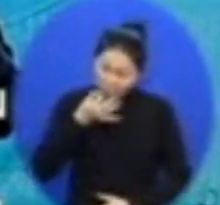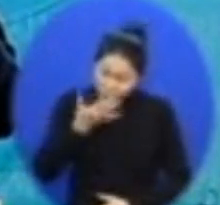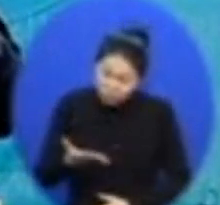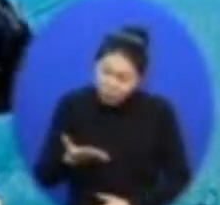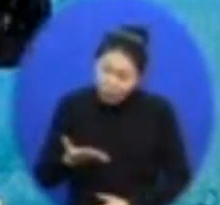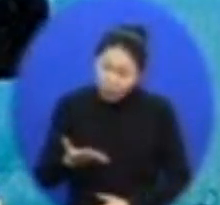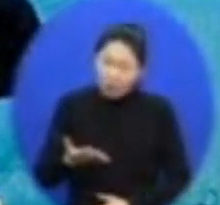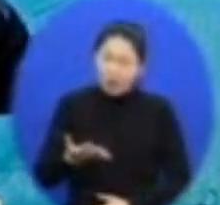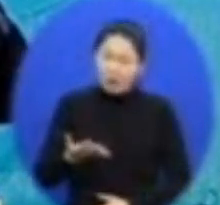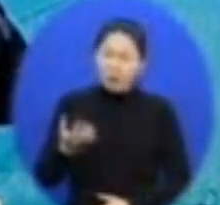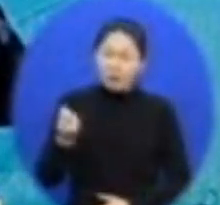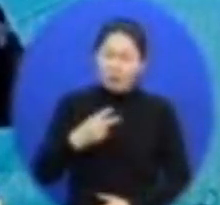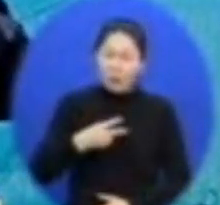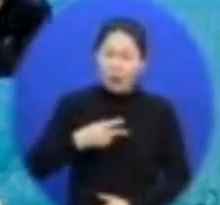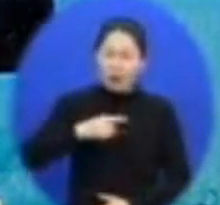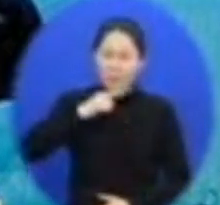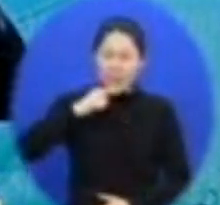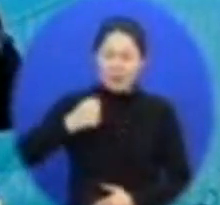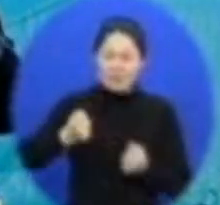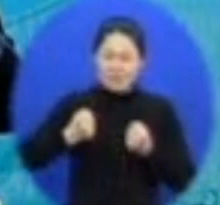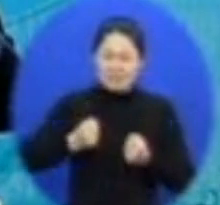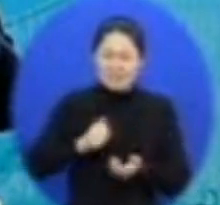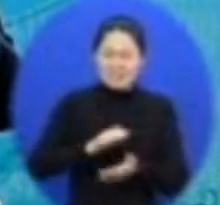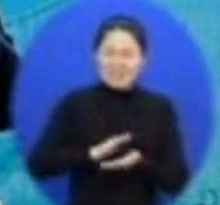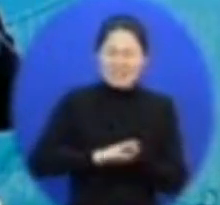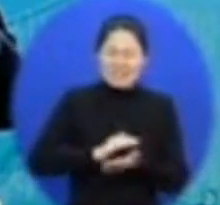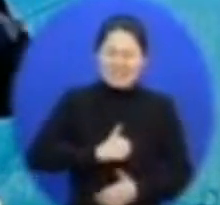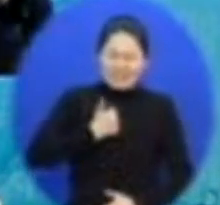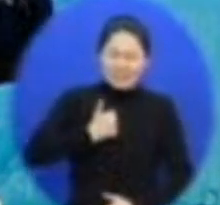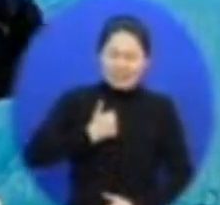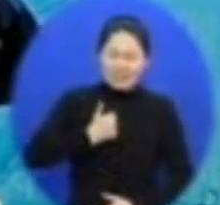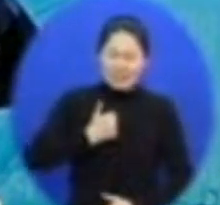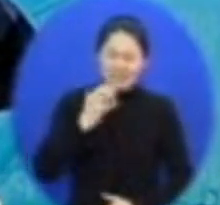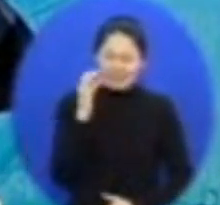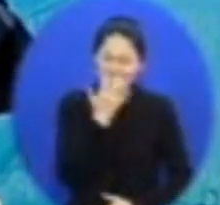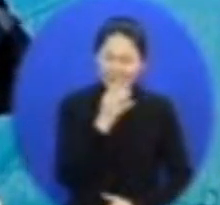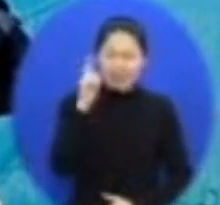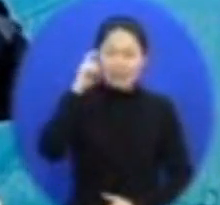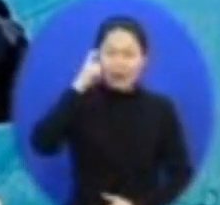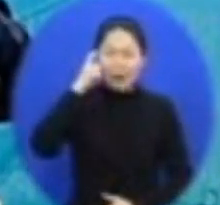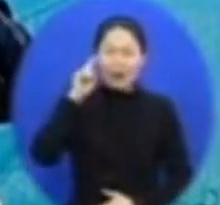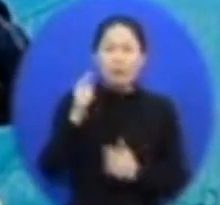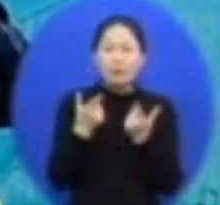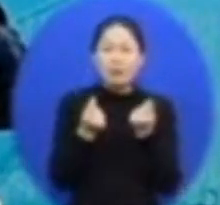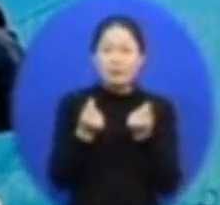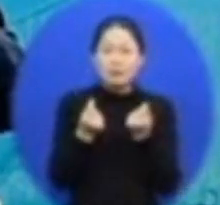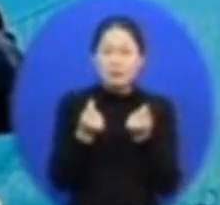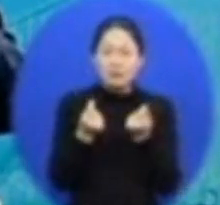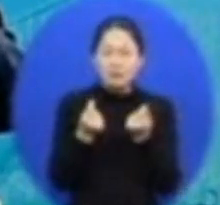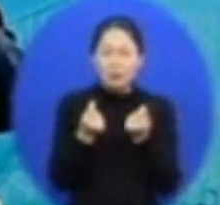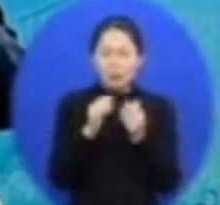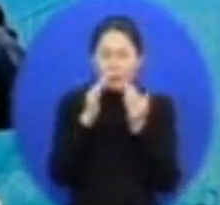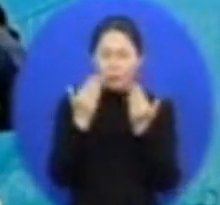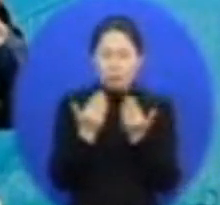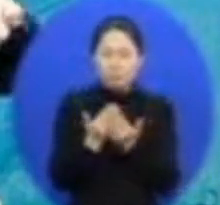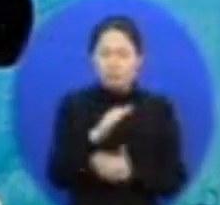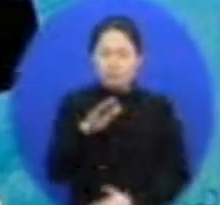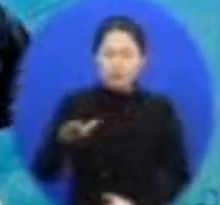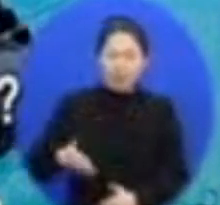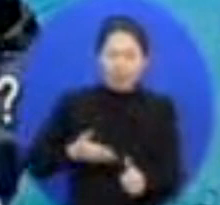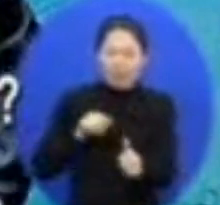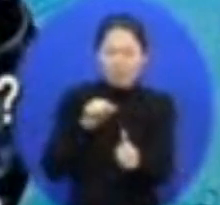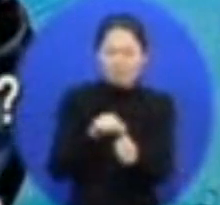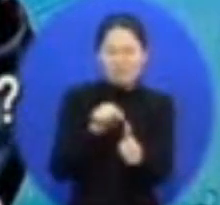또 혈기 라는거 성질 아는거 또 음란한 생각 이런 생각들 나는 것을 우리들에게 먹